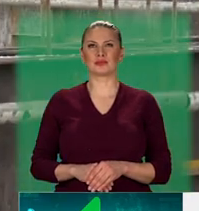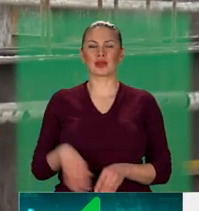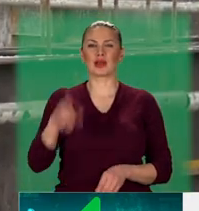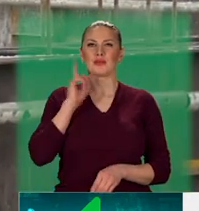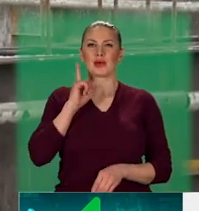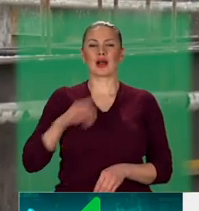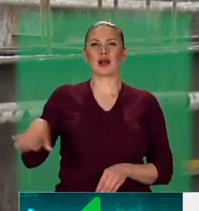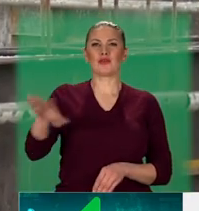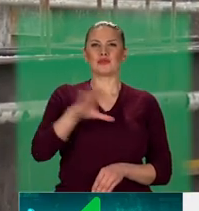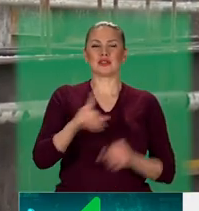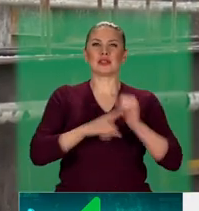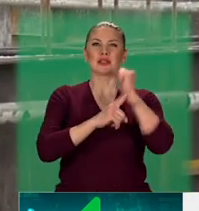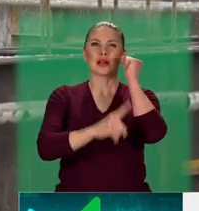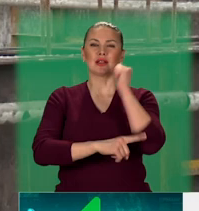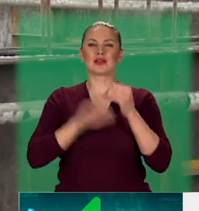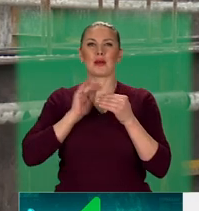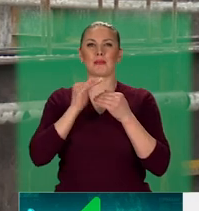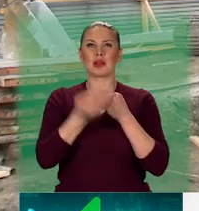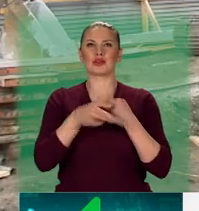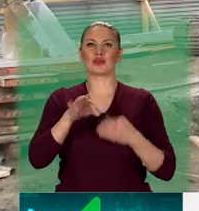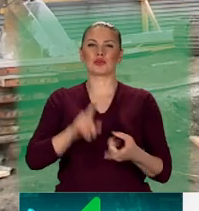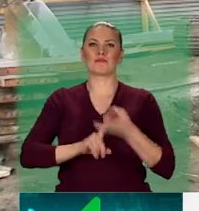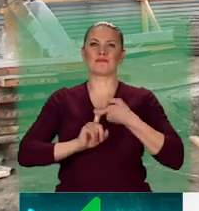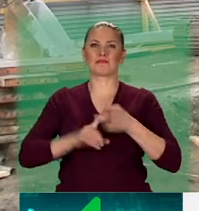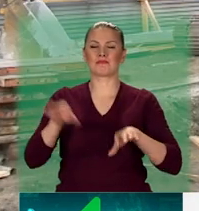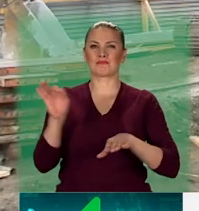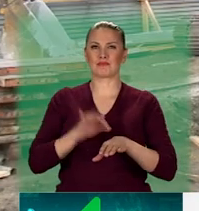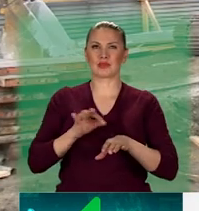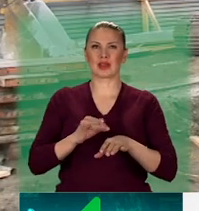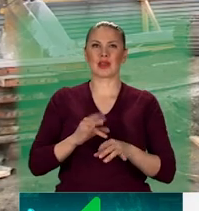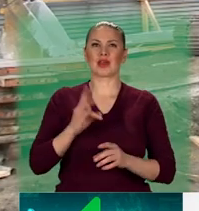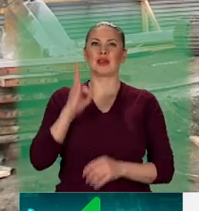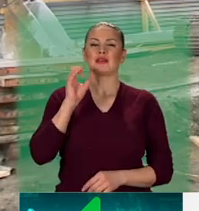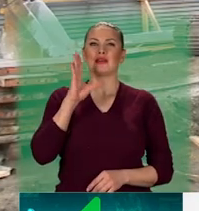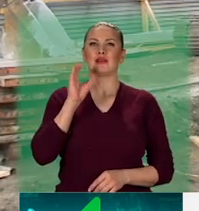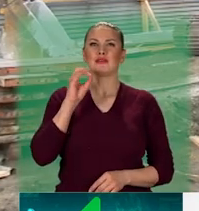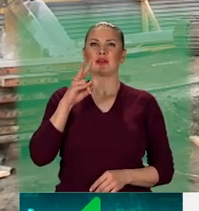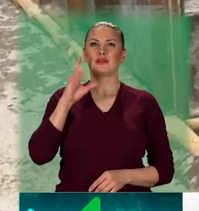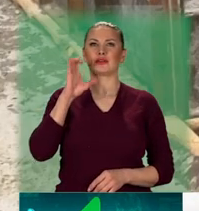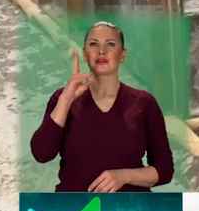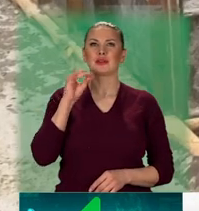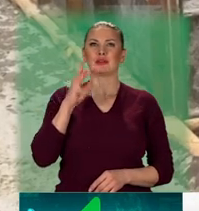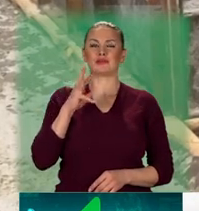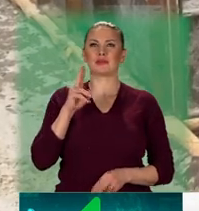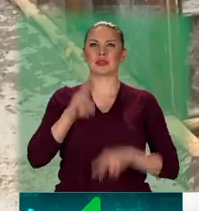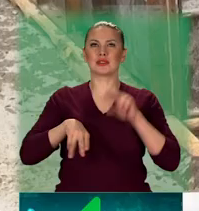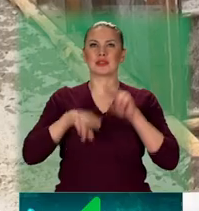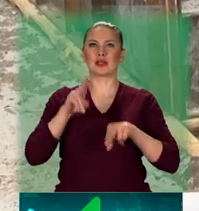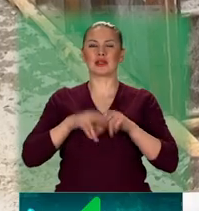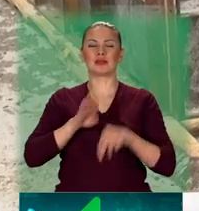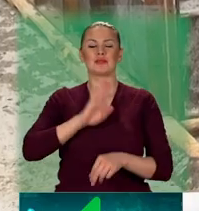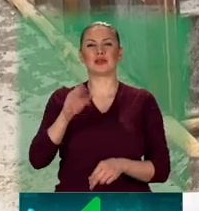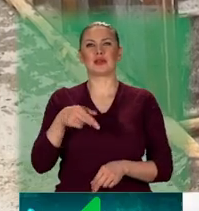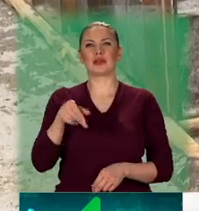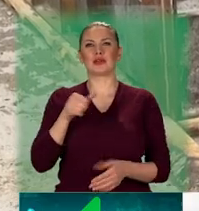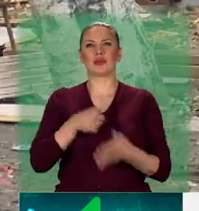Пока большинство сахалинцев прячется от коронавируса, невельским строителям не до болезней. В центре города возводится долгожданная